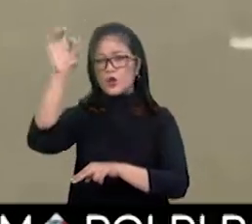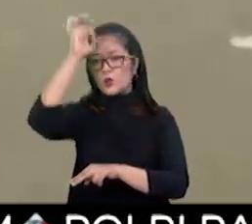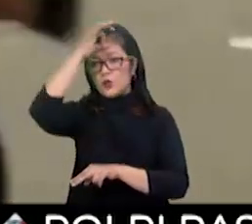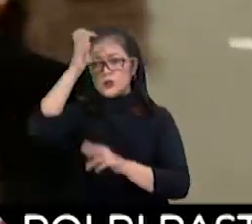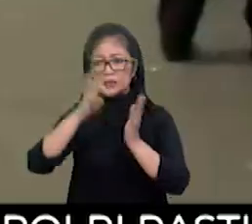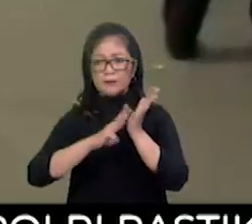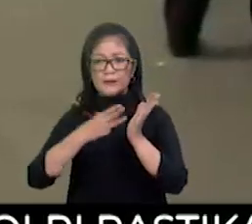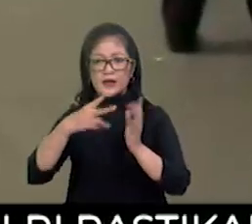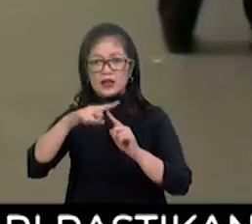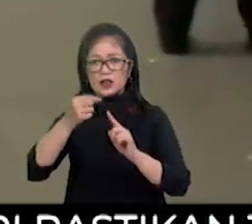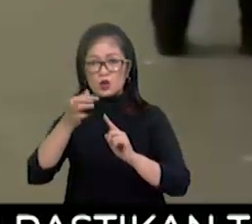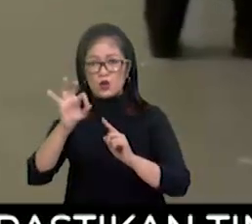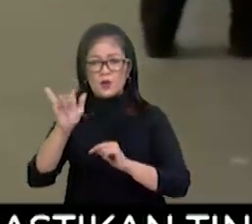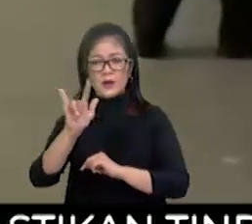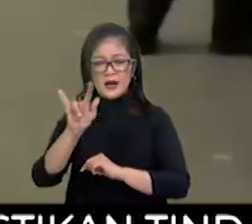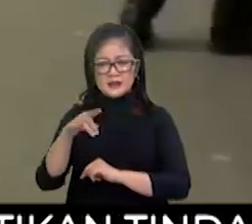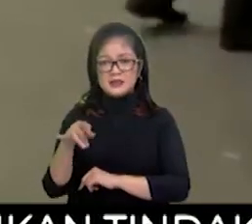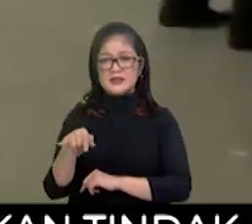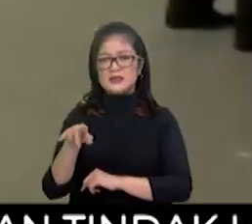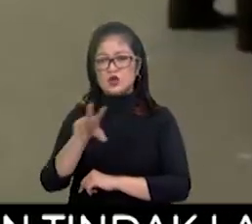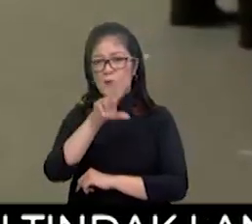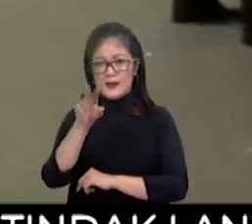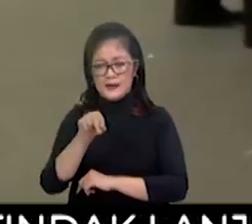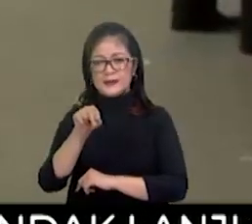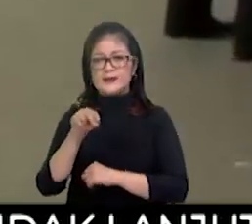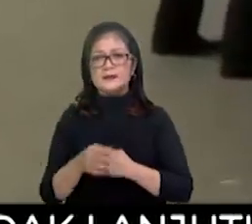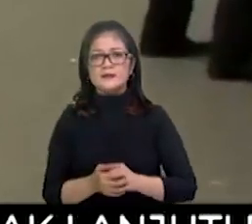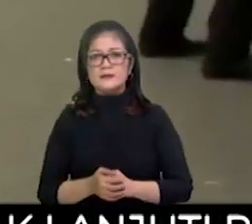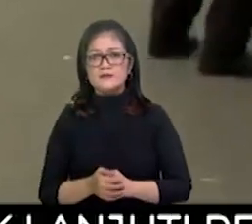Dari Kota Bekasi, Jawa Barat, Rahmat Hidayat, iNews, melaporkan.